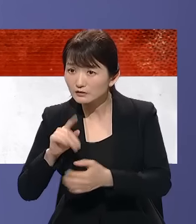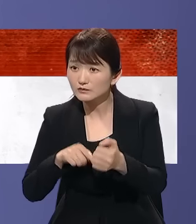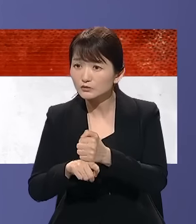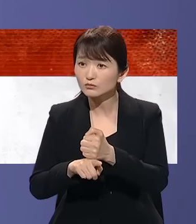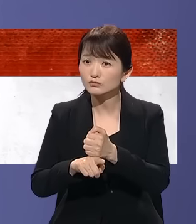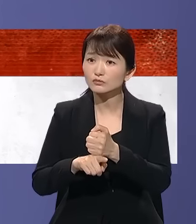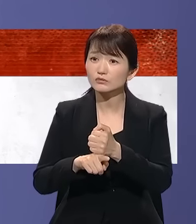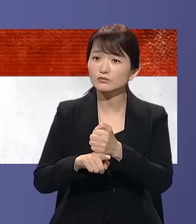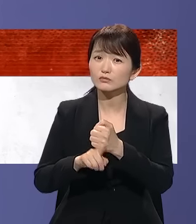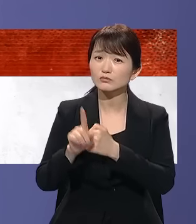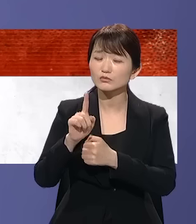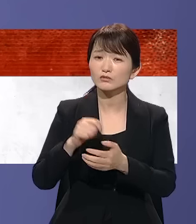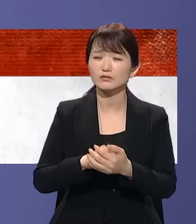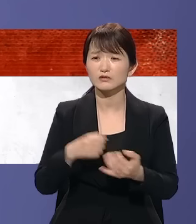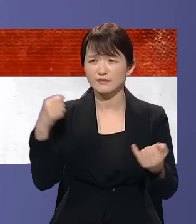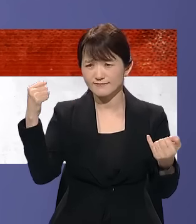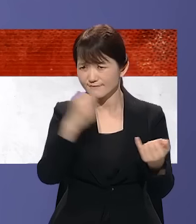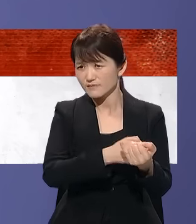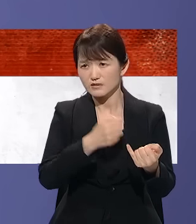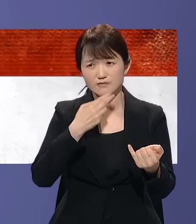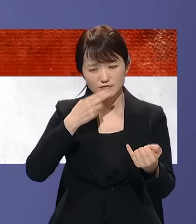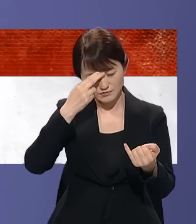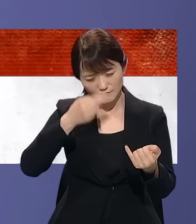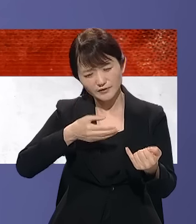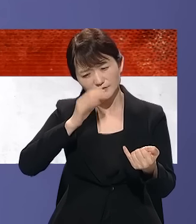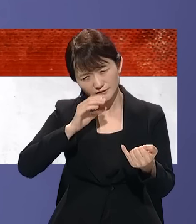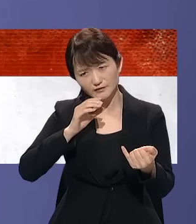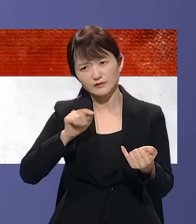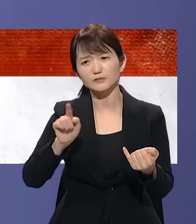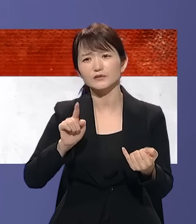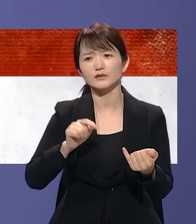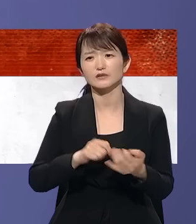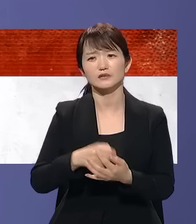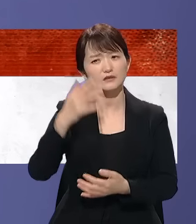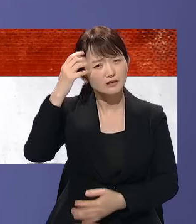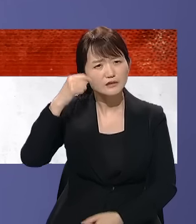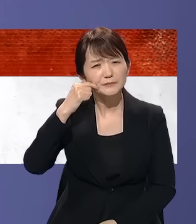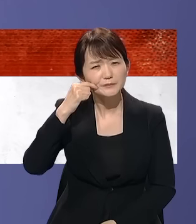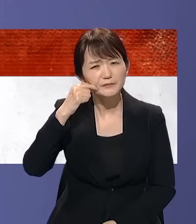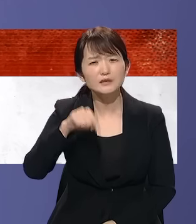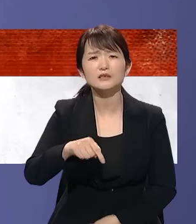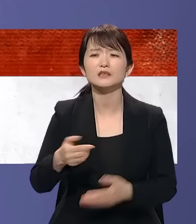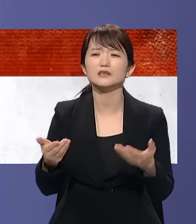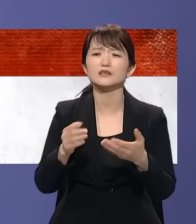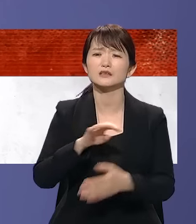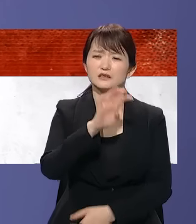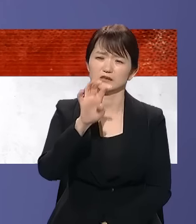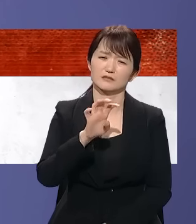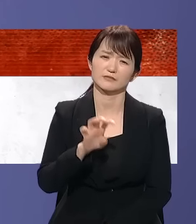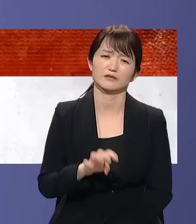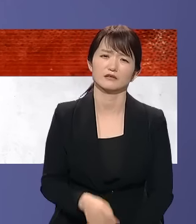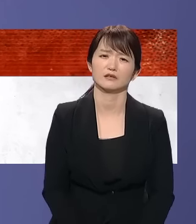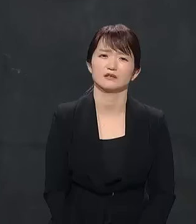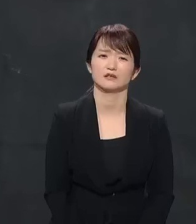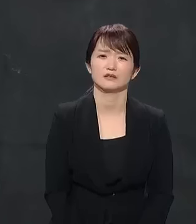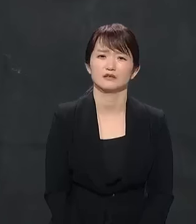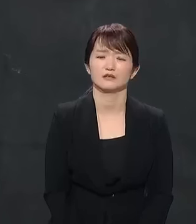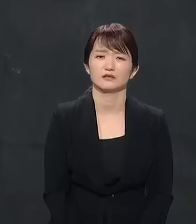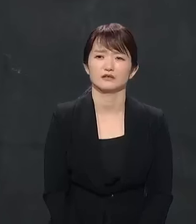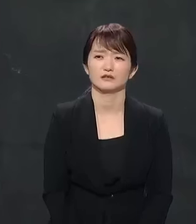이러한 이유로 때리고 그리고 술을 마셨기 때문에 기억을 못하고 이게 계속 반복이 되었었어요.